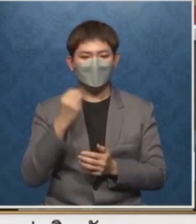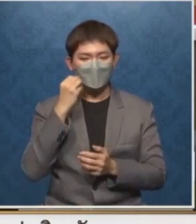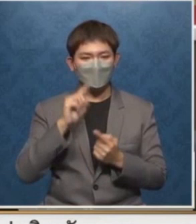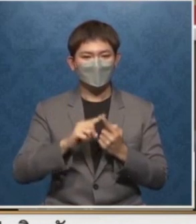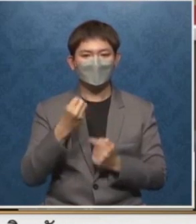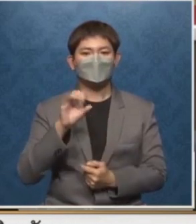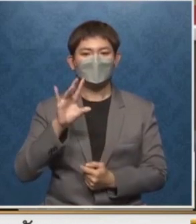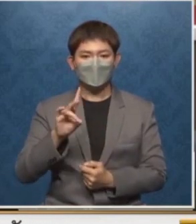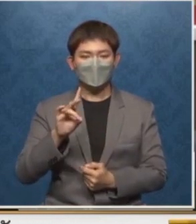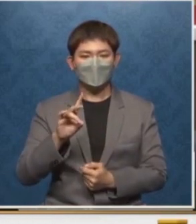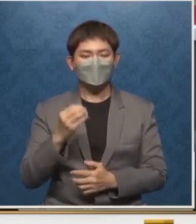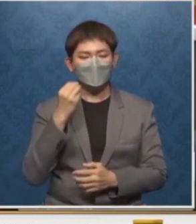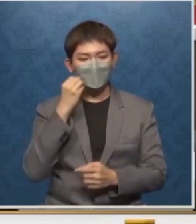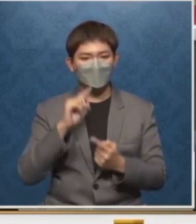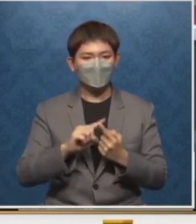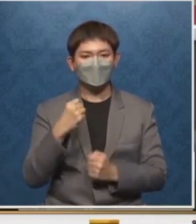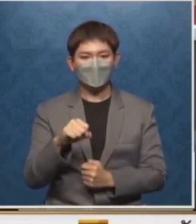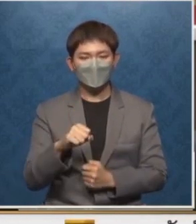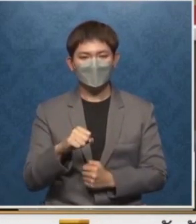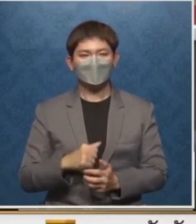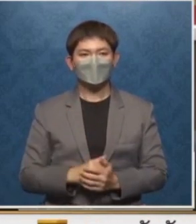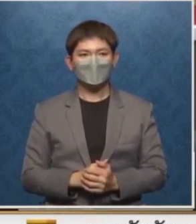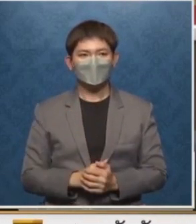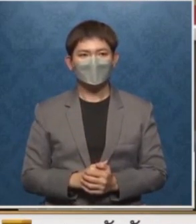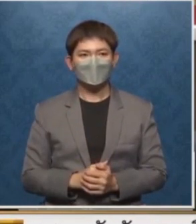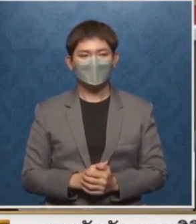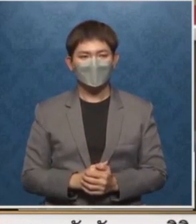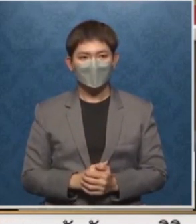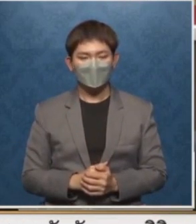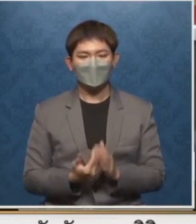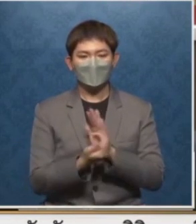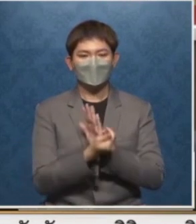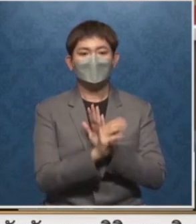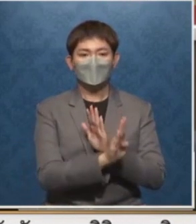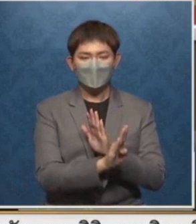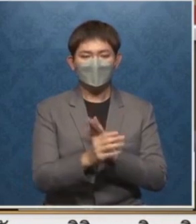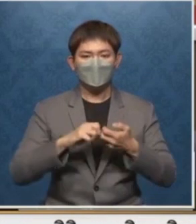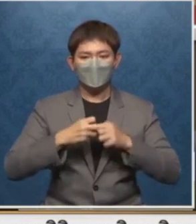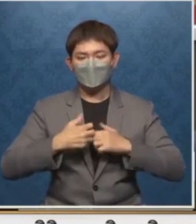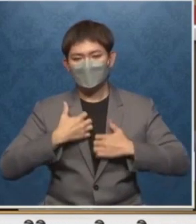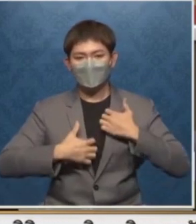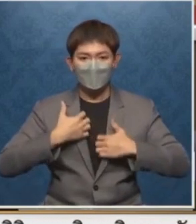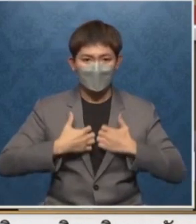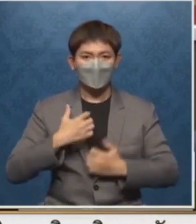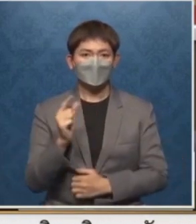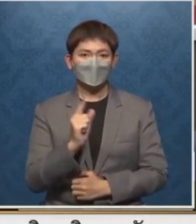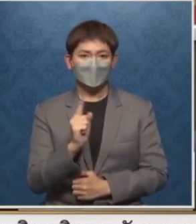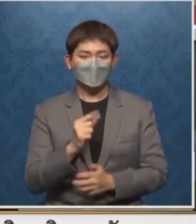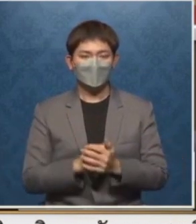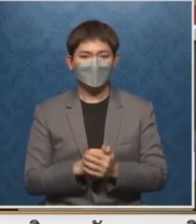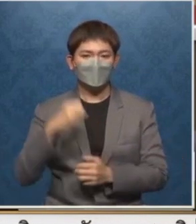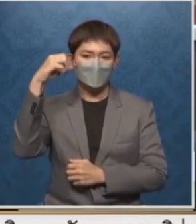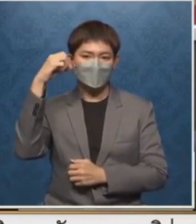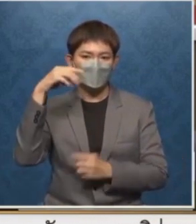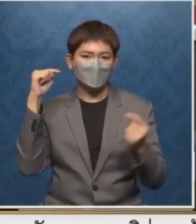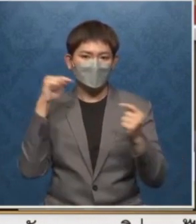หมู่10ตำบลโคกกองอำเภอสำโรงจังหวัดอุบลมีความเดือดร้อนเรื่องไฟฟ้าการเกษต